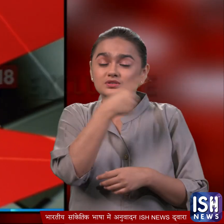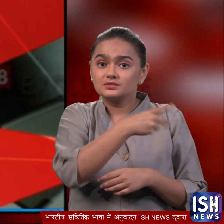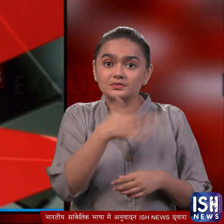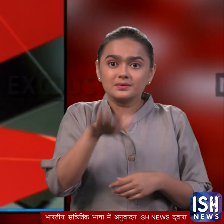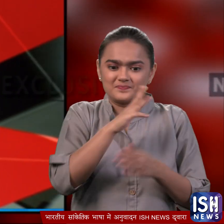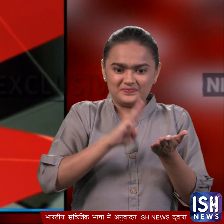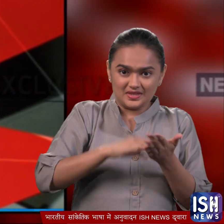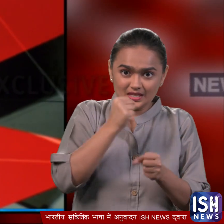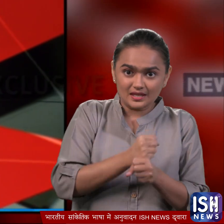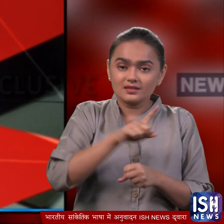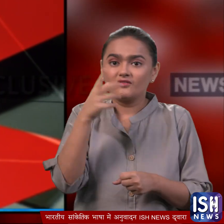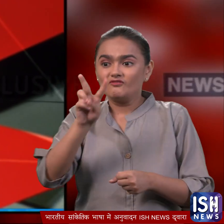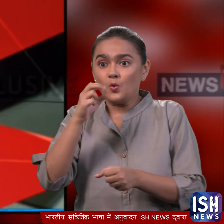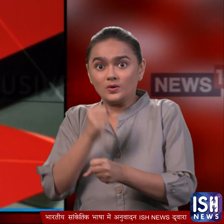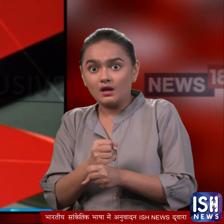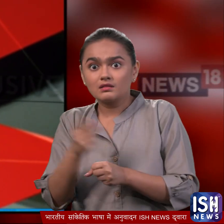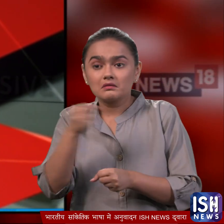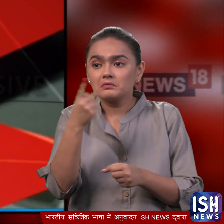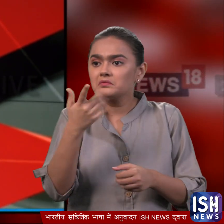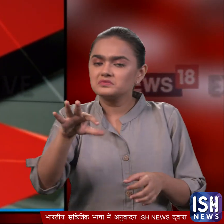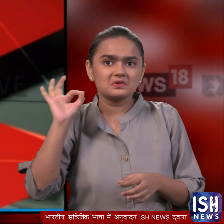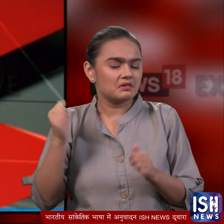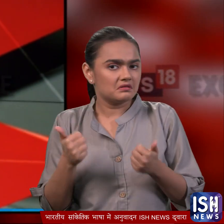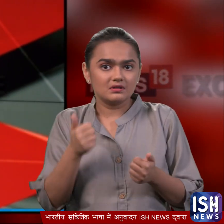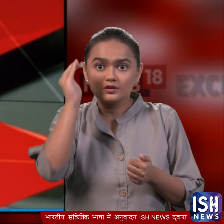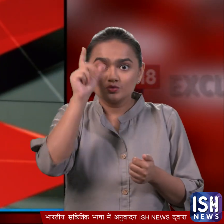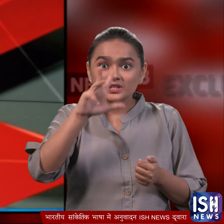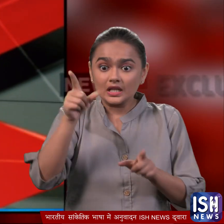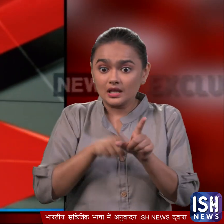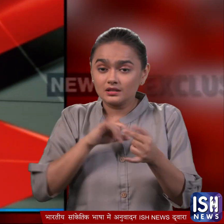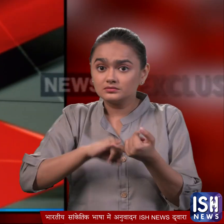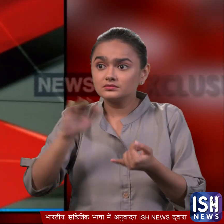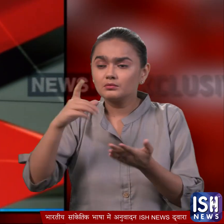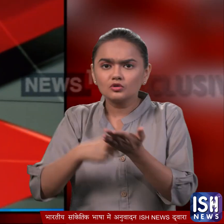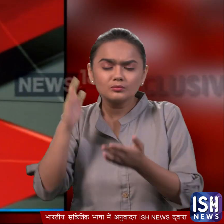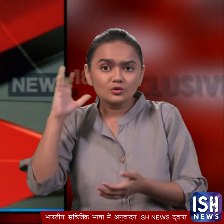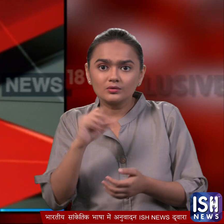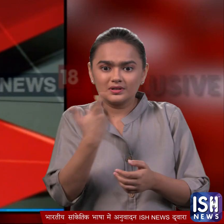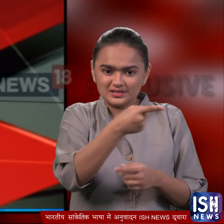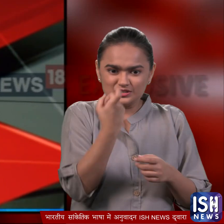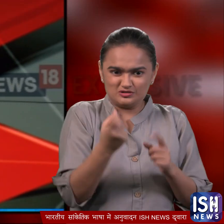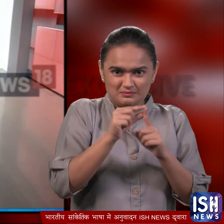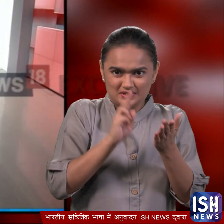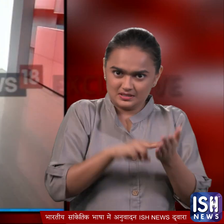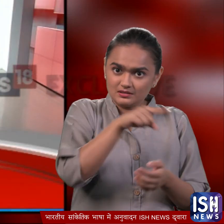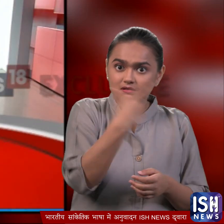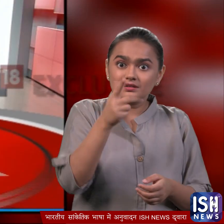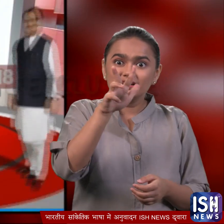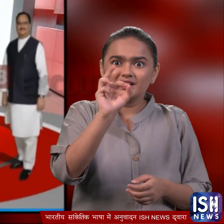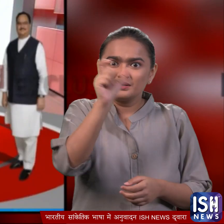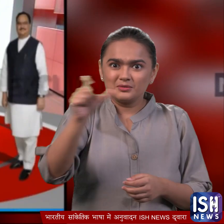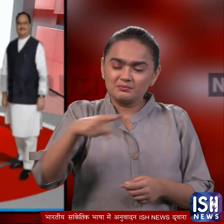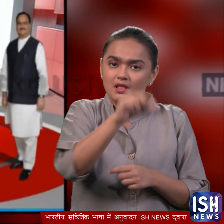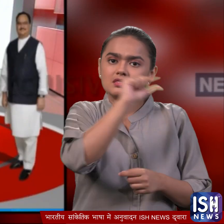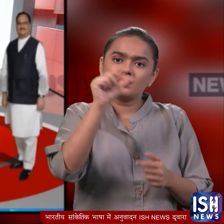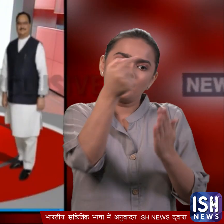बीजेपी की राष्ट्रीय कार्यकारिणी में मेनका गांधी और वरुण गांधी की जगह नहीं मिली। न्यूज़ 18 के यतेंद्र शर्मा की रिपोर्ट है कि जेपी नड्डा ने राष्ट्रीय